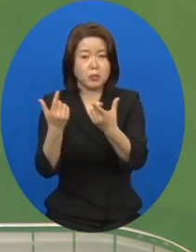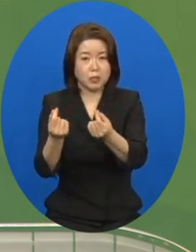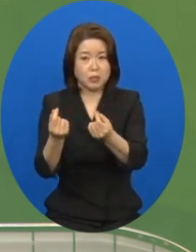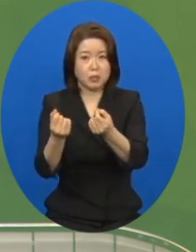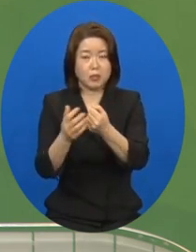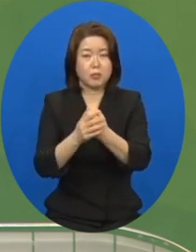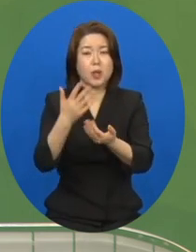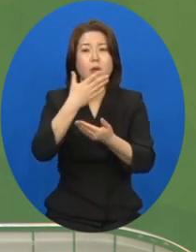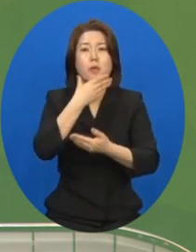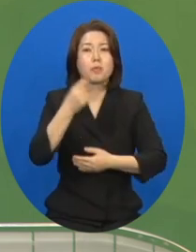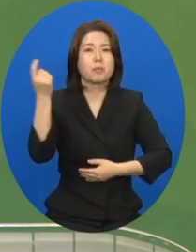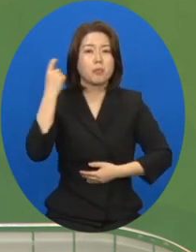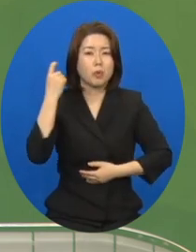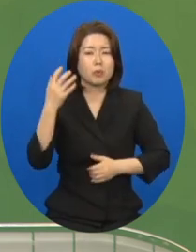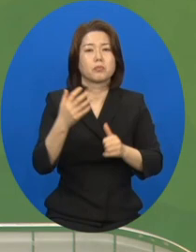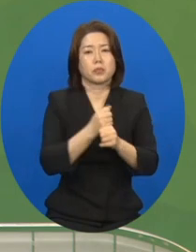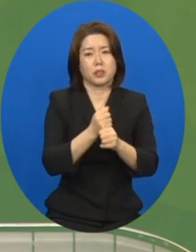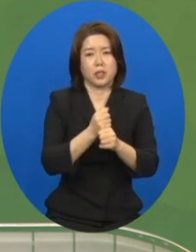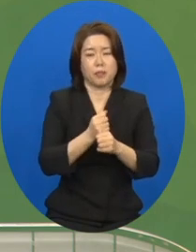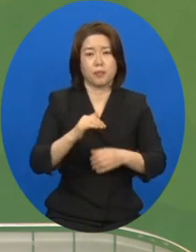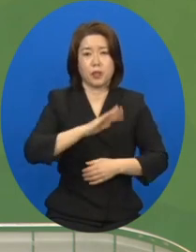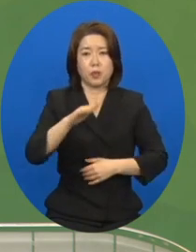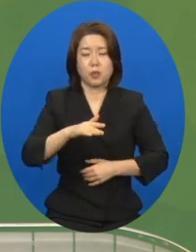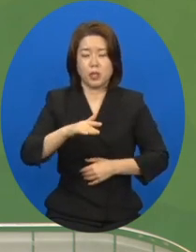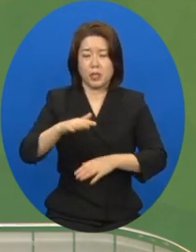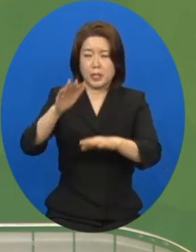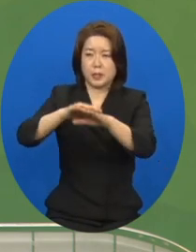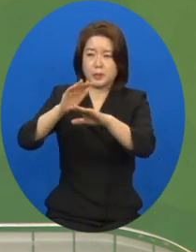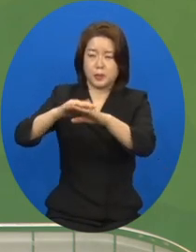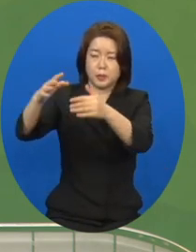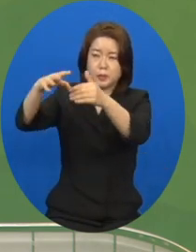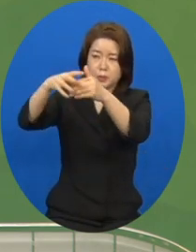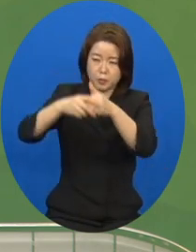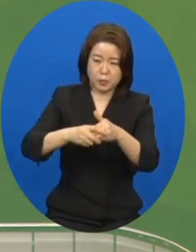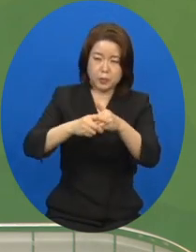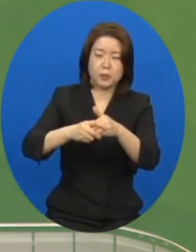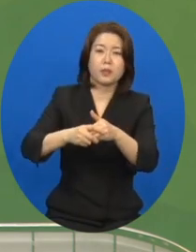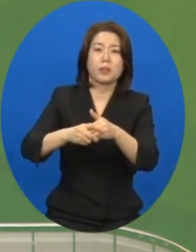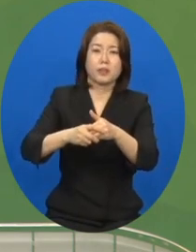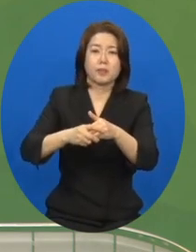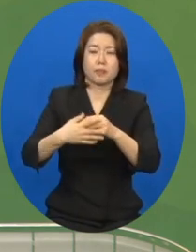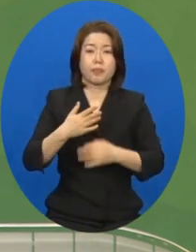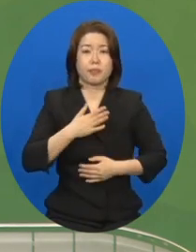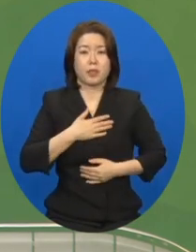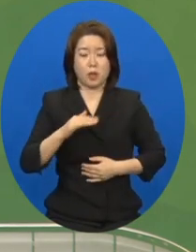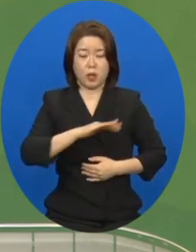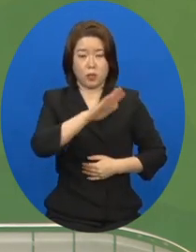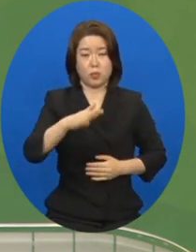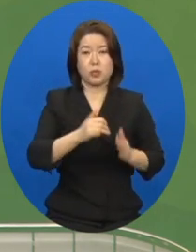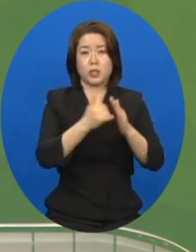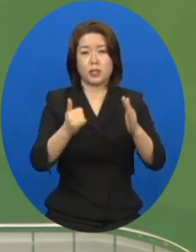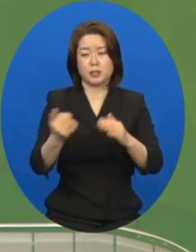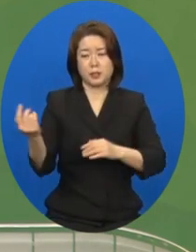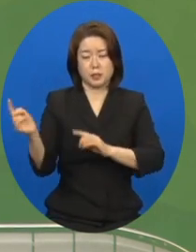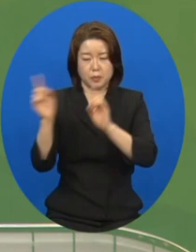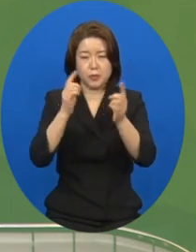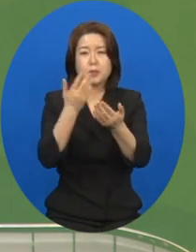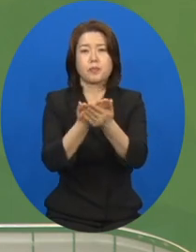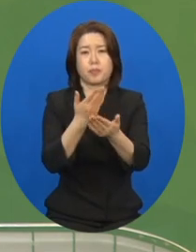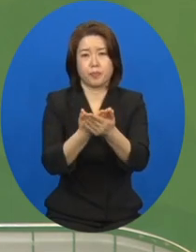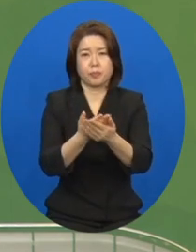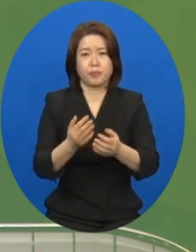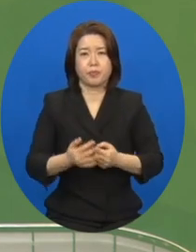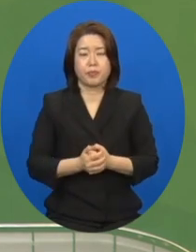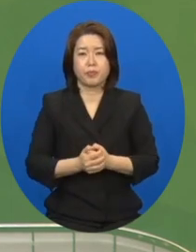붙잡습니다. 우리에게 손님이시는 주님의 손을 붙잡습니다. 나와 우리 가족을 살려주십시오.